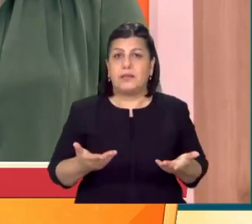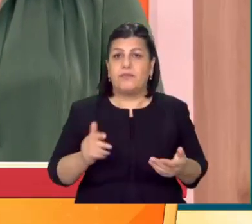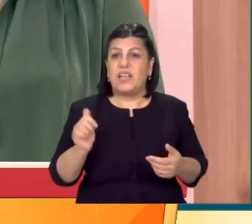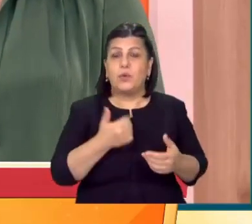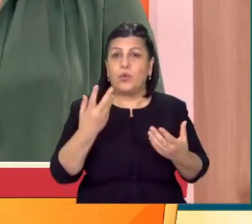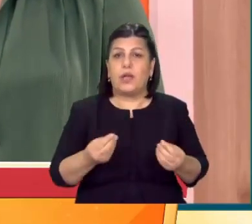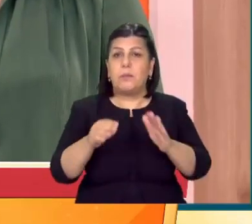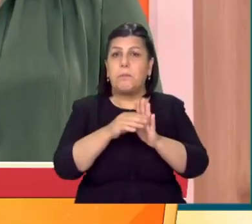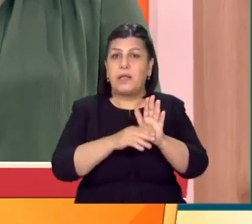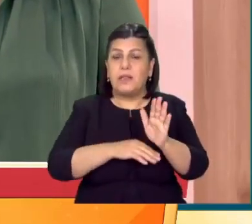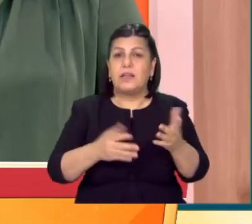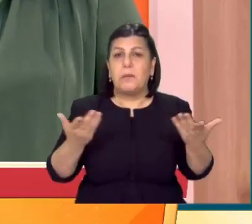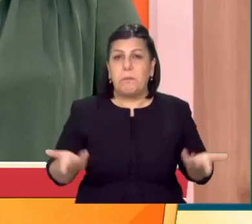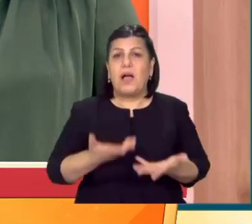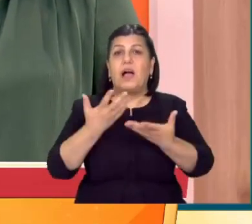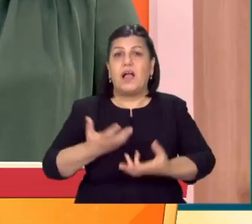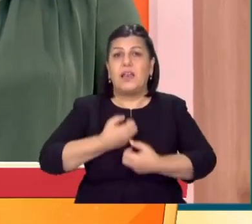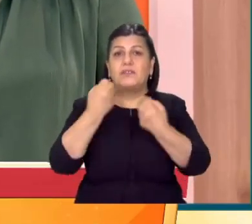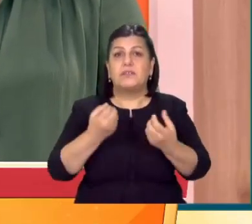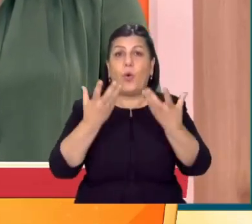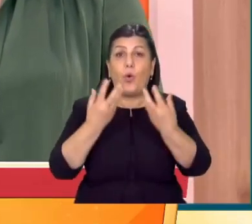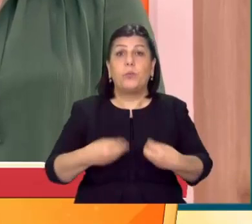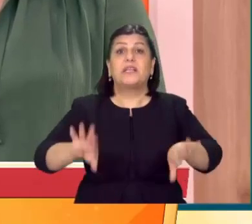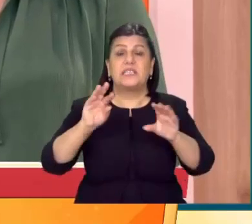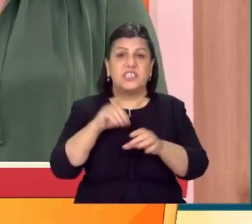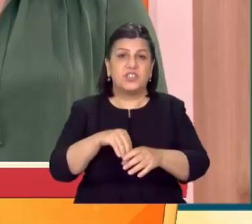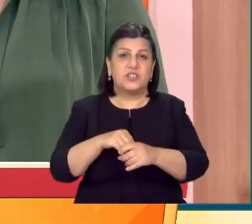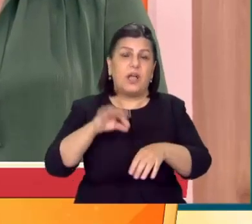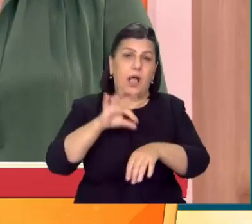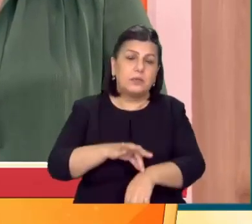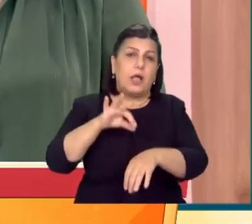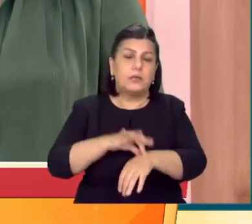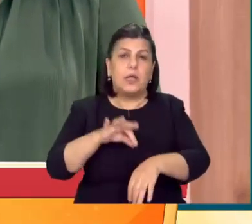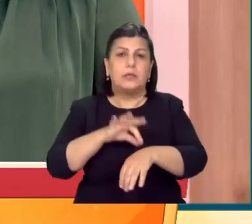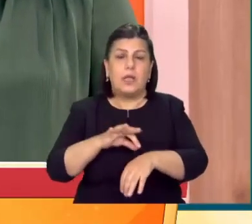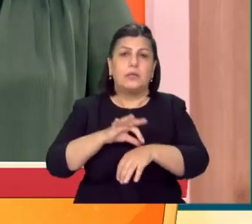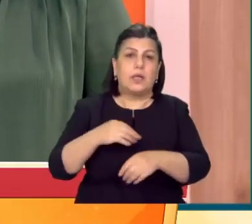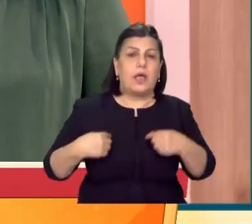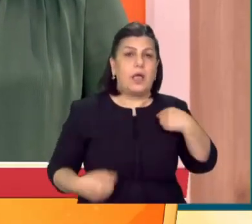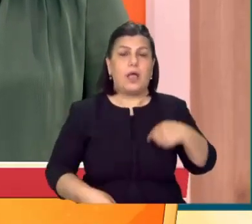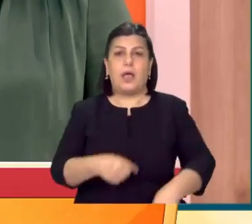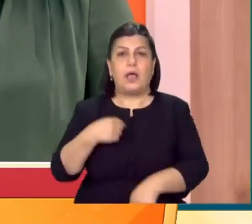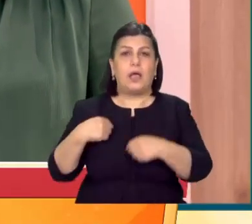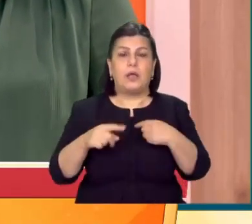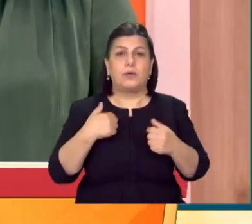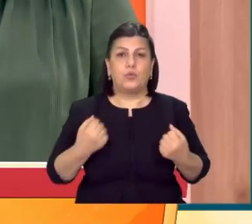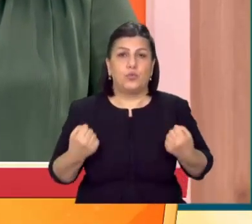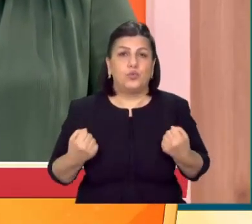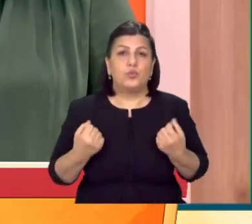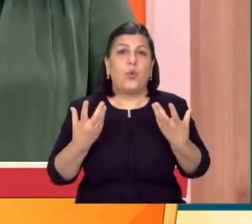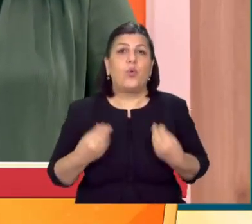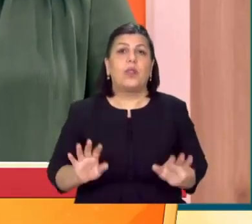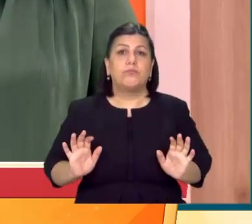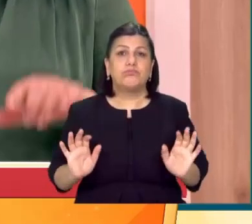etken maddeler içerisinde maalesef olmadığı için hastalıklara karşı dirençli olamıyoruz çok